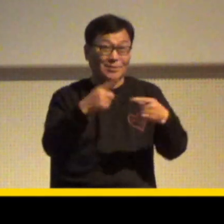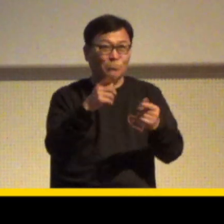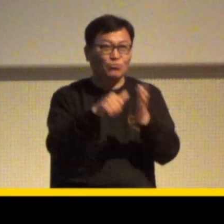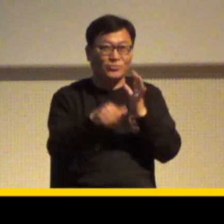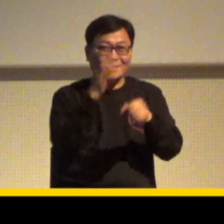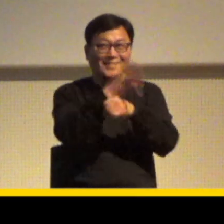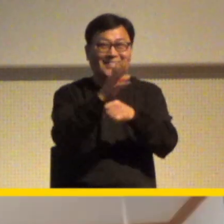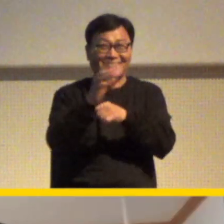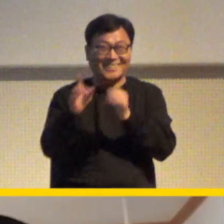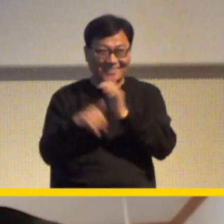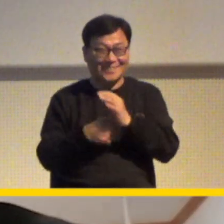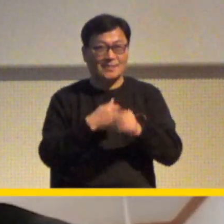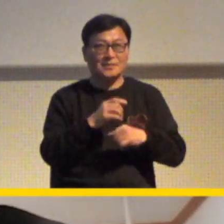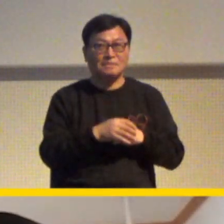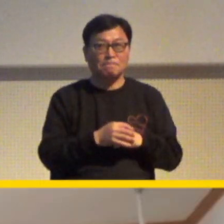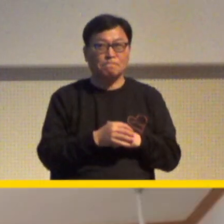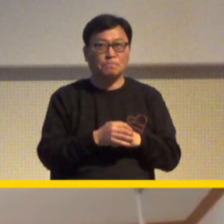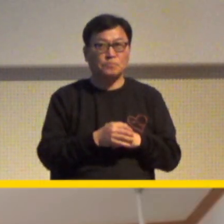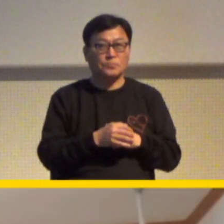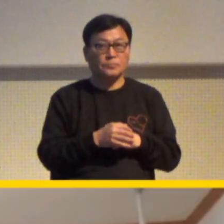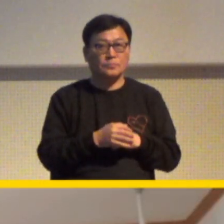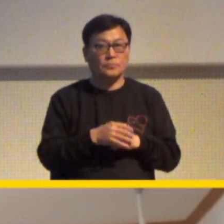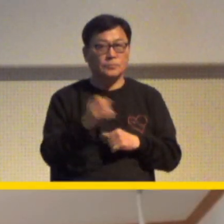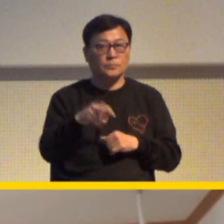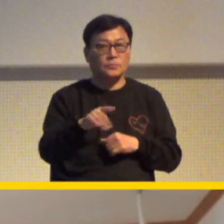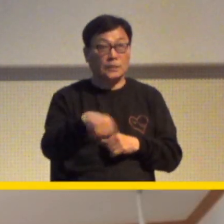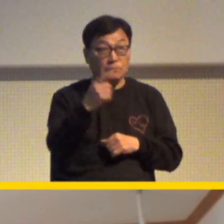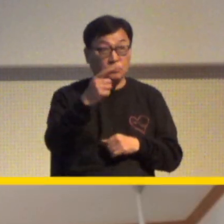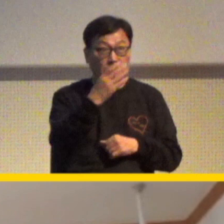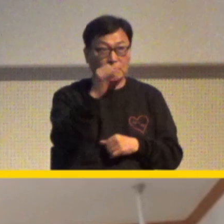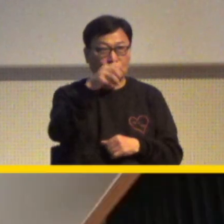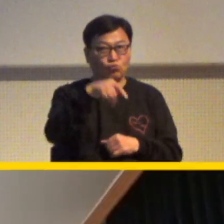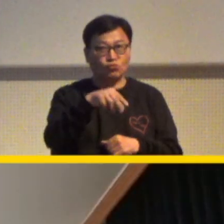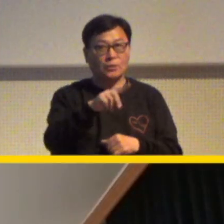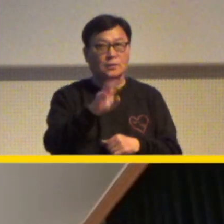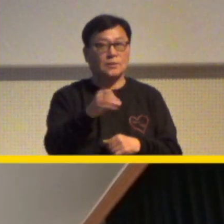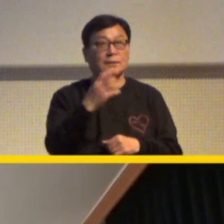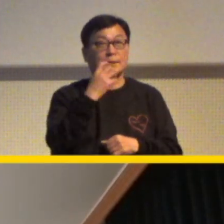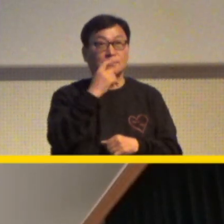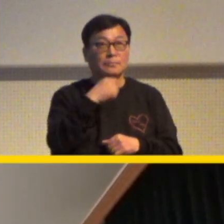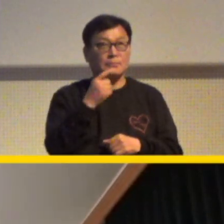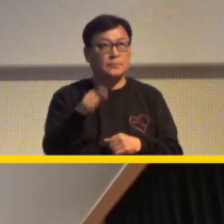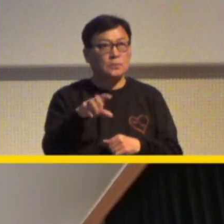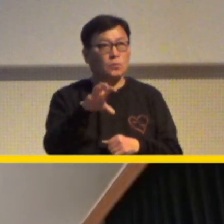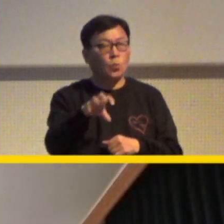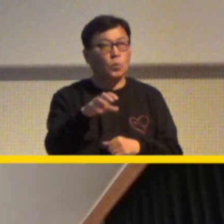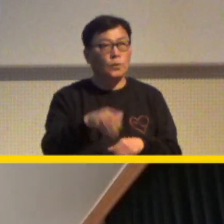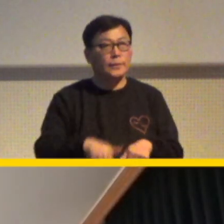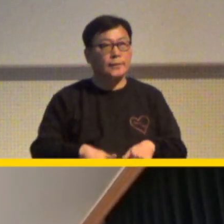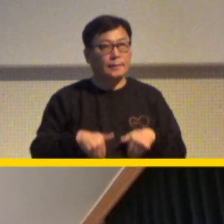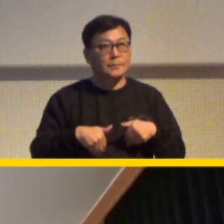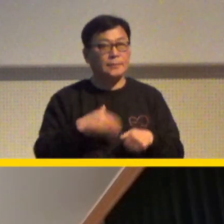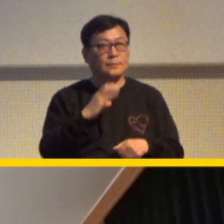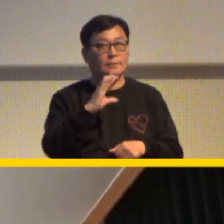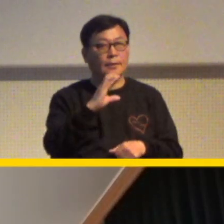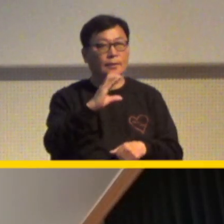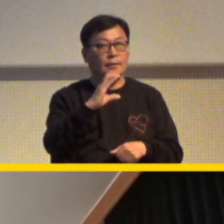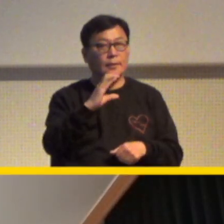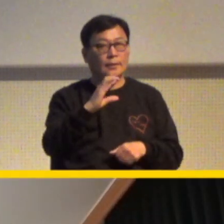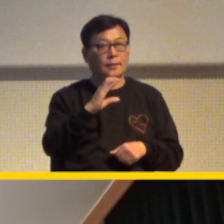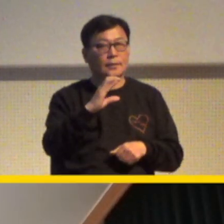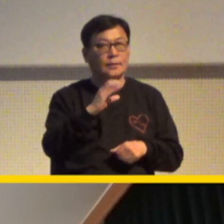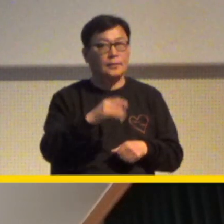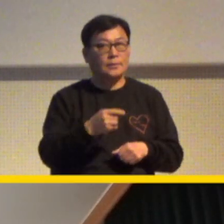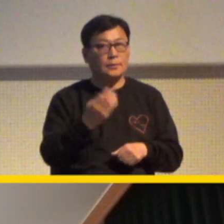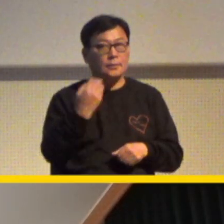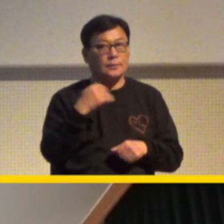제가 안녕하십니까. 네, 이번엔 제 영상이네요. 이곳은 이제 남천성당. 네. 우리